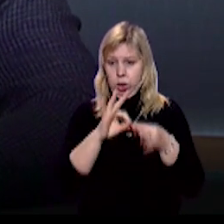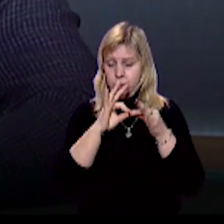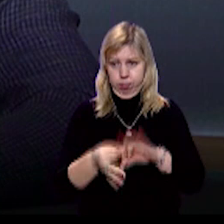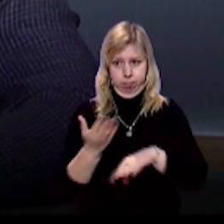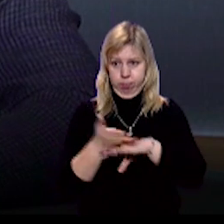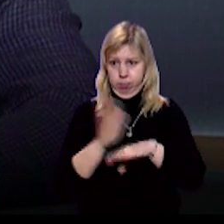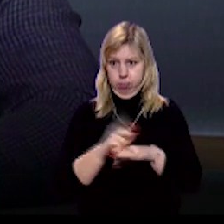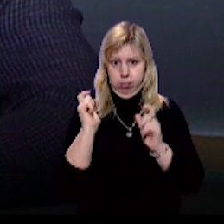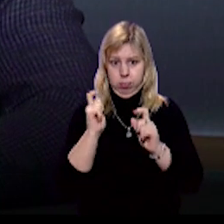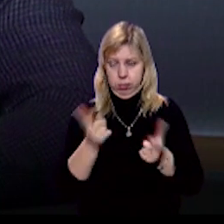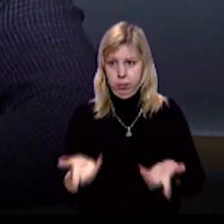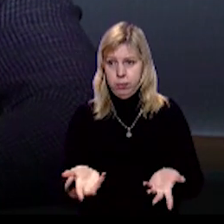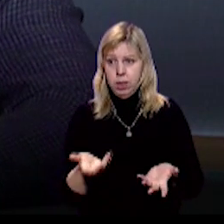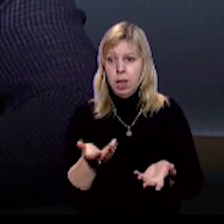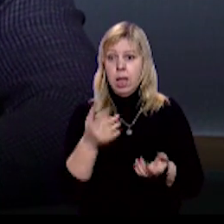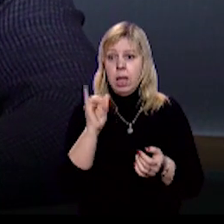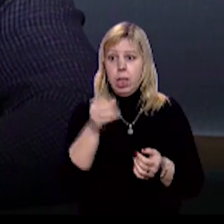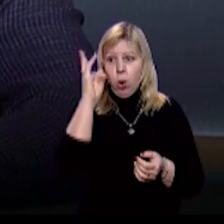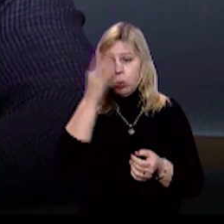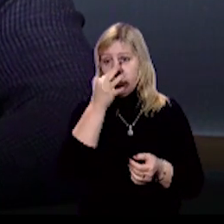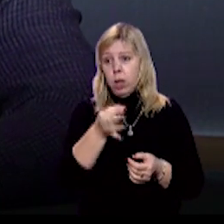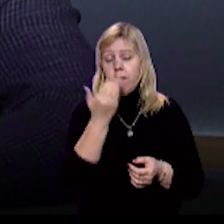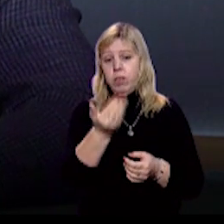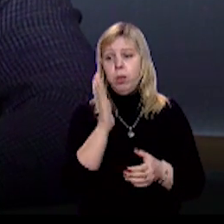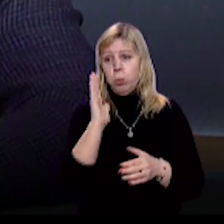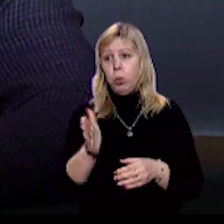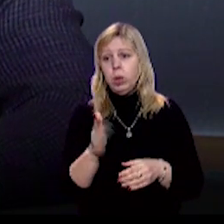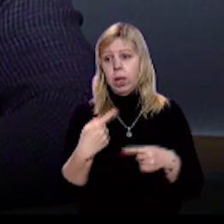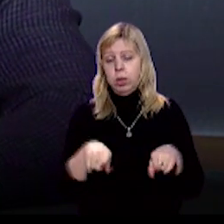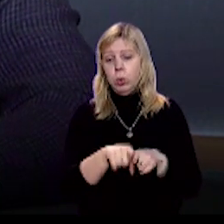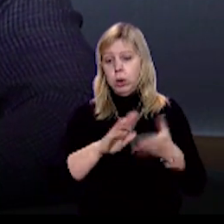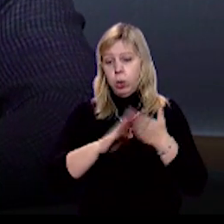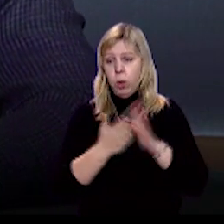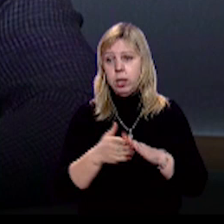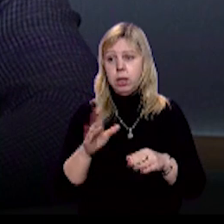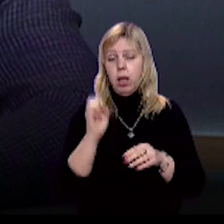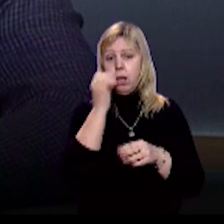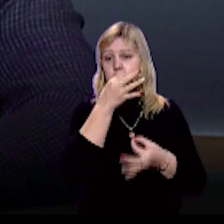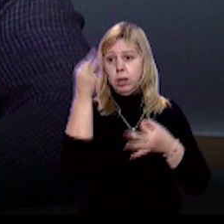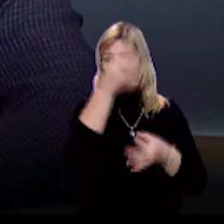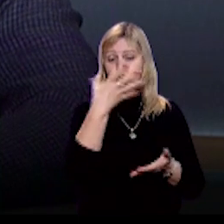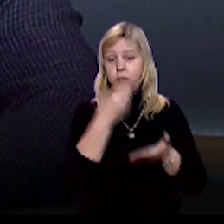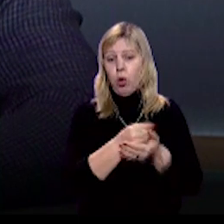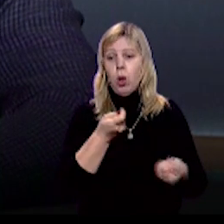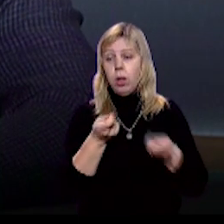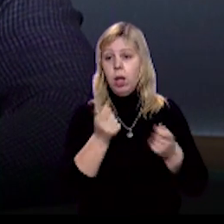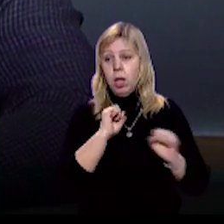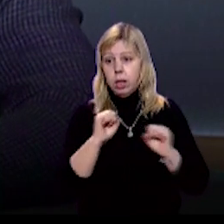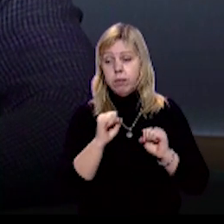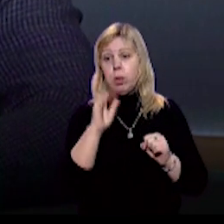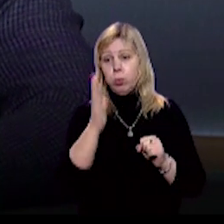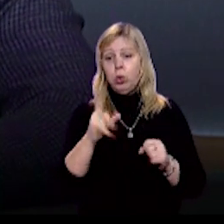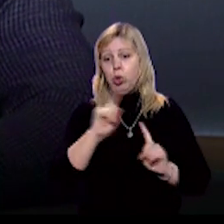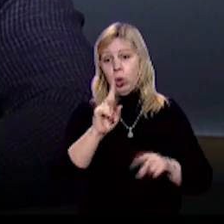рух вантажних машин. І консул сказав, що він буде цю ситуацію доносити до свого керівництва і будуть